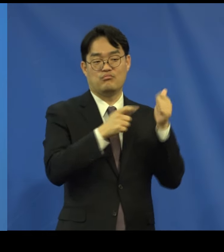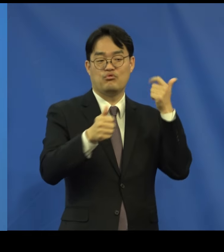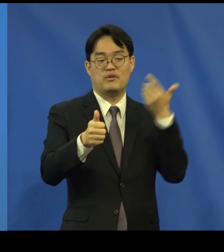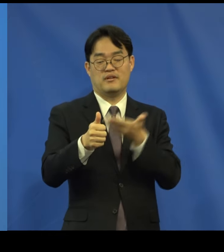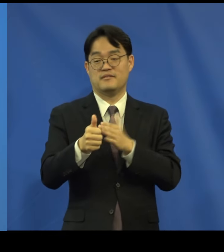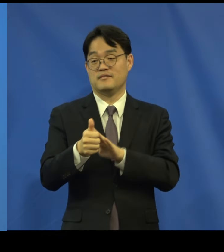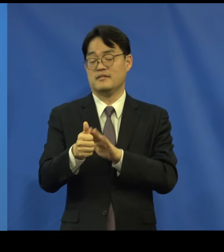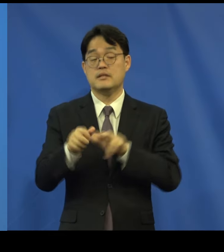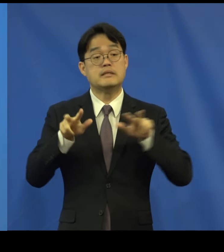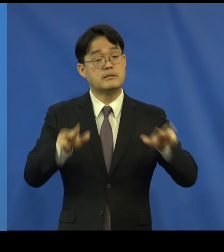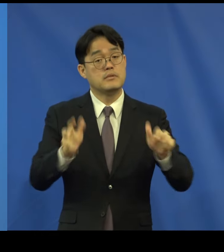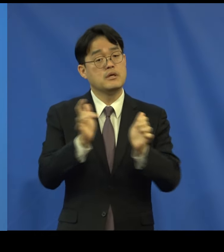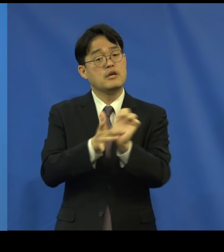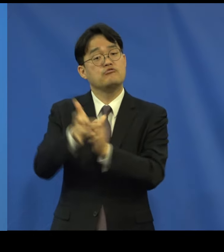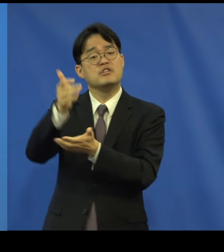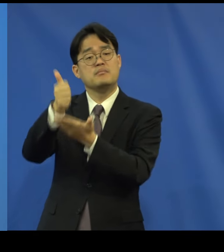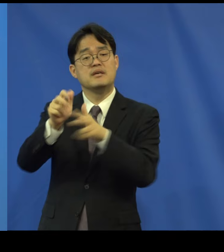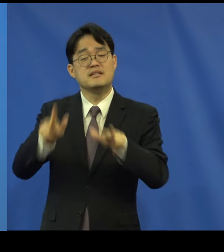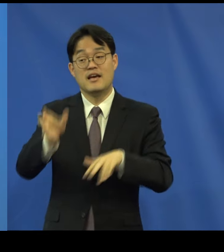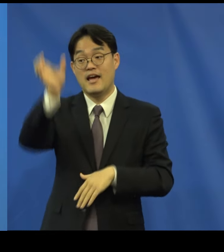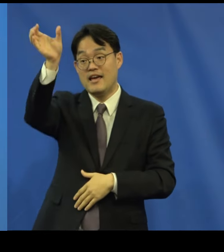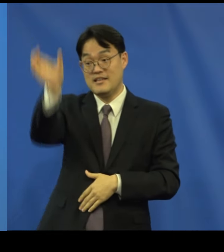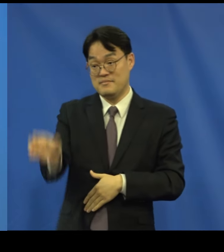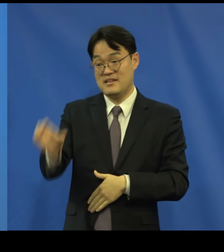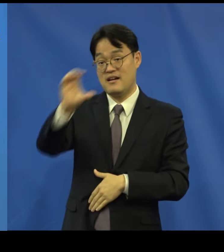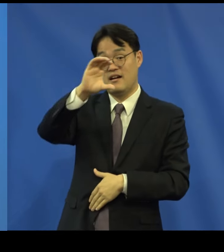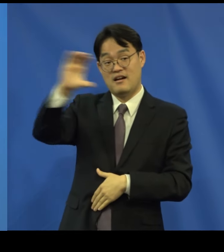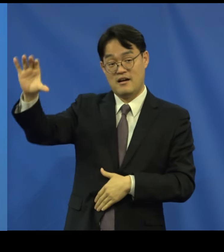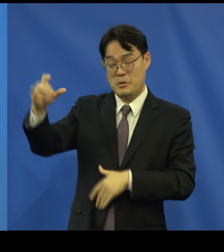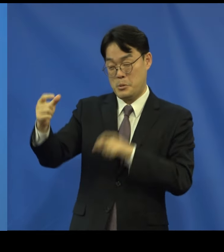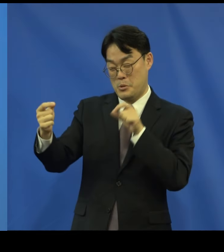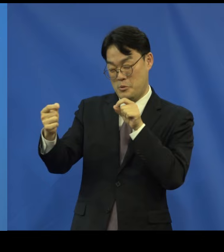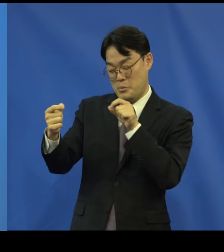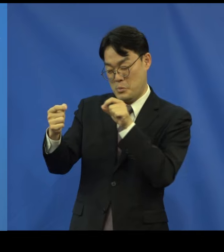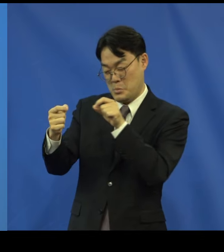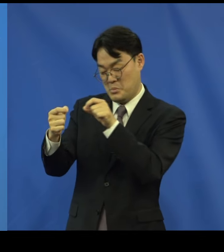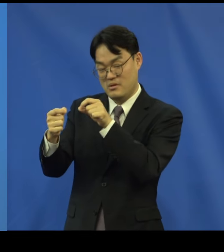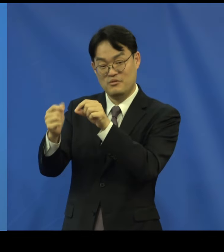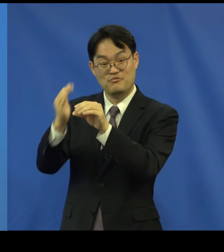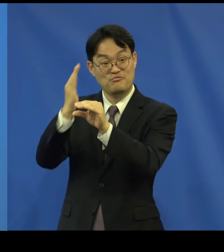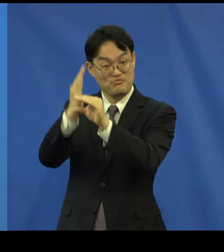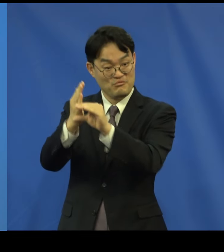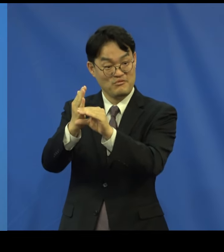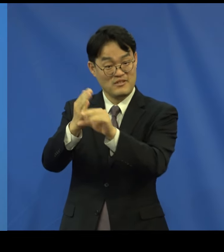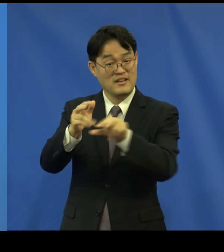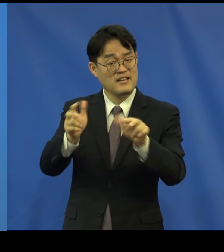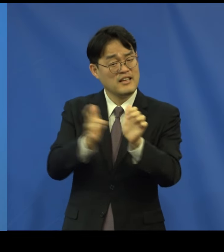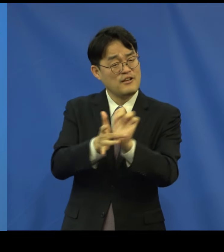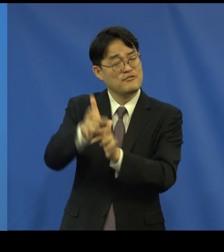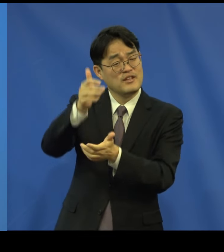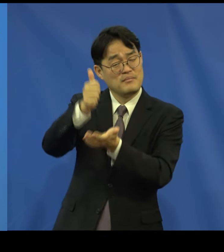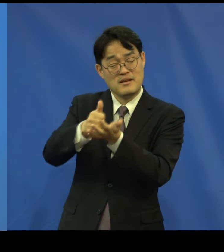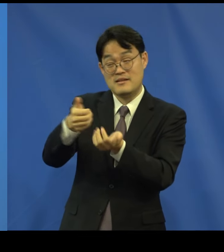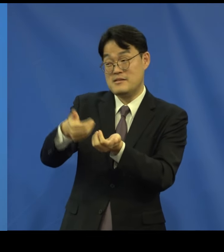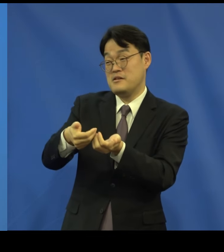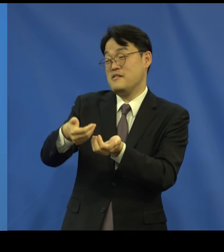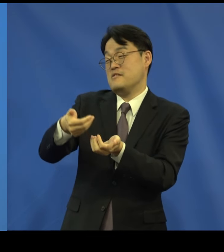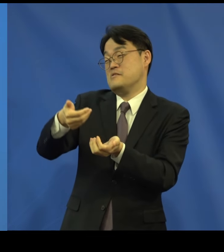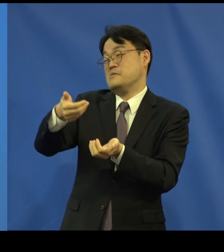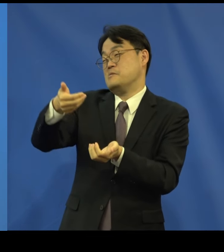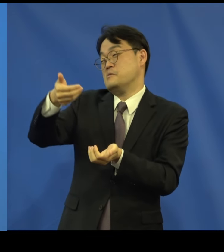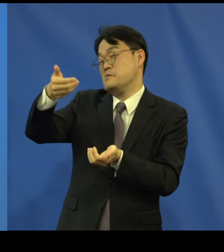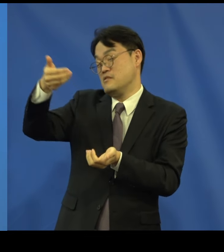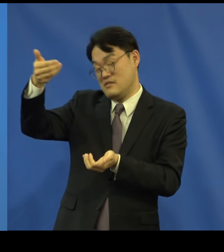지금 본격적으로 예수님의 십자가를 앞두고 있습니다. 그리고 주님이 이제 떠나셔야 될 날이 이제